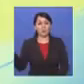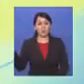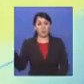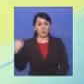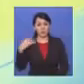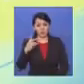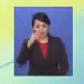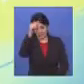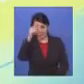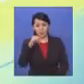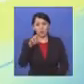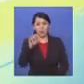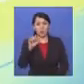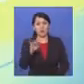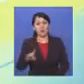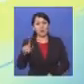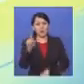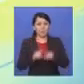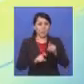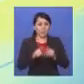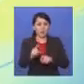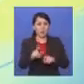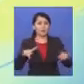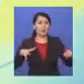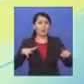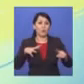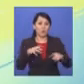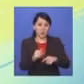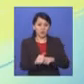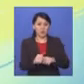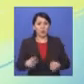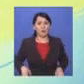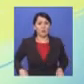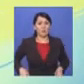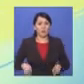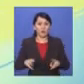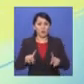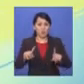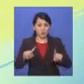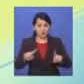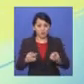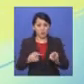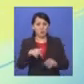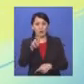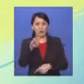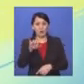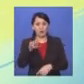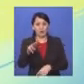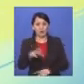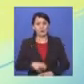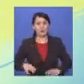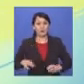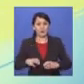Былтыр қарашада Ақжар аудандағы элеваторға қарақшылық шабуыл жасалып, осы қылмысқа қатысты күдіктілердің бірі ұсталды.